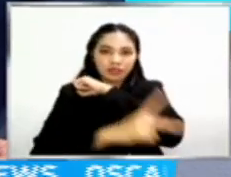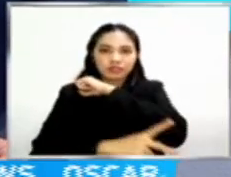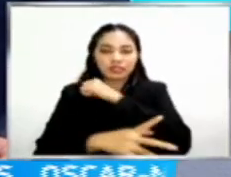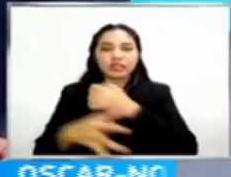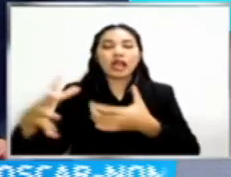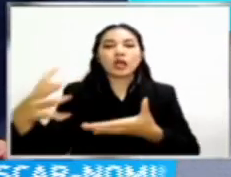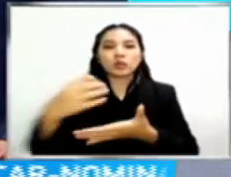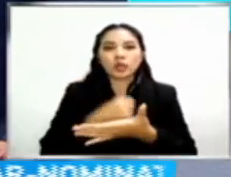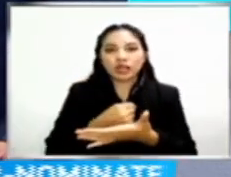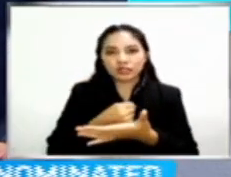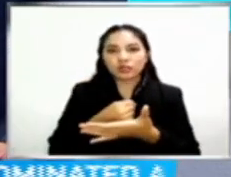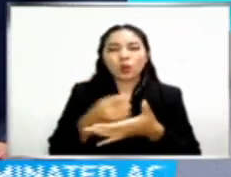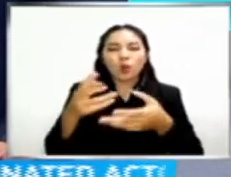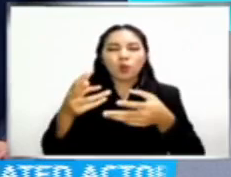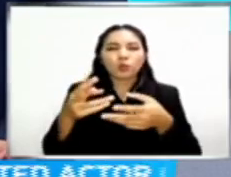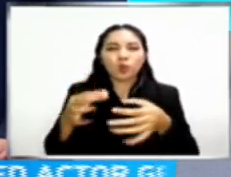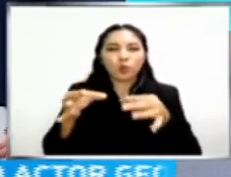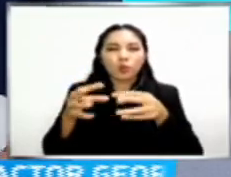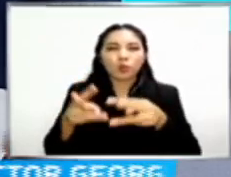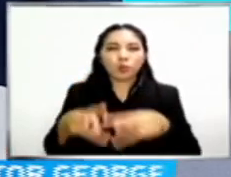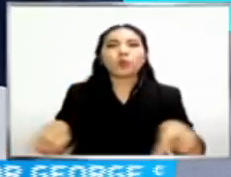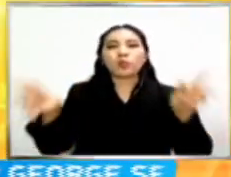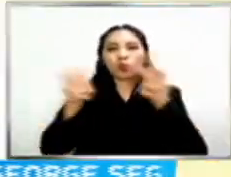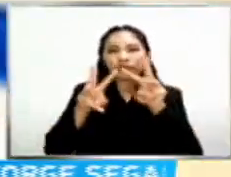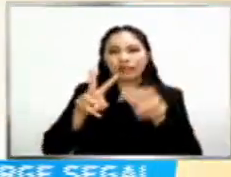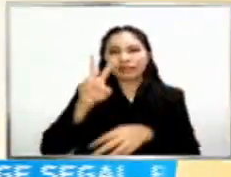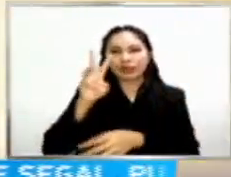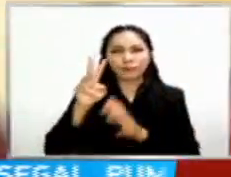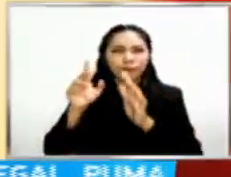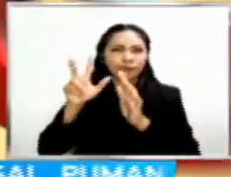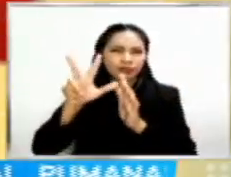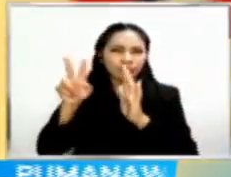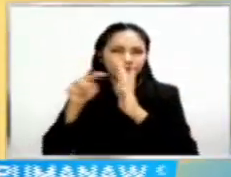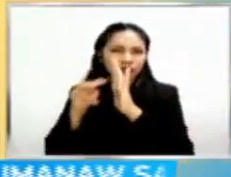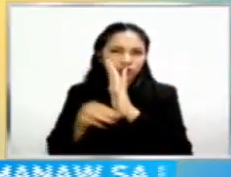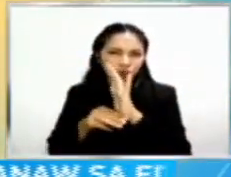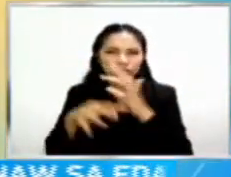shabu. Balita hatid ni Corinne Katibayan.